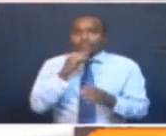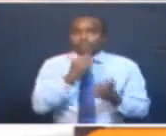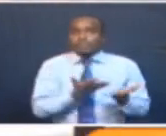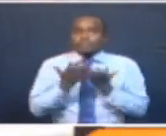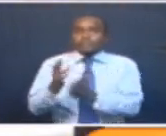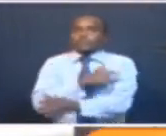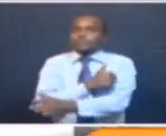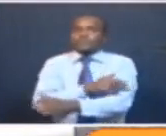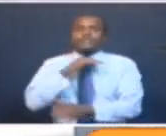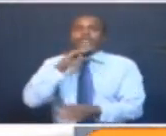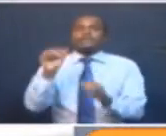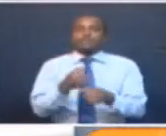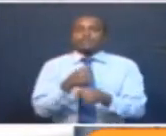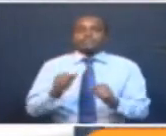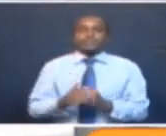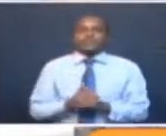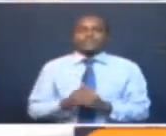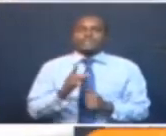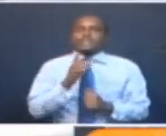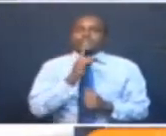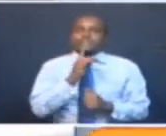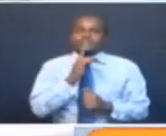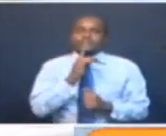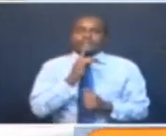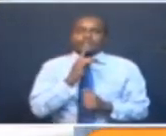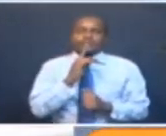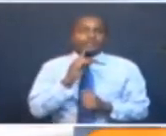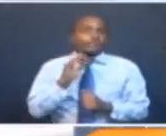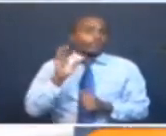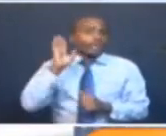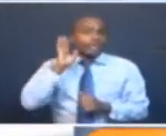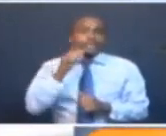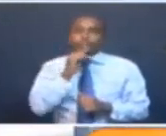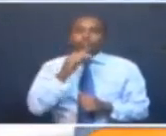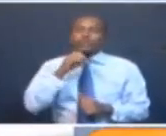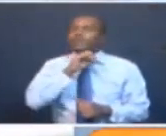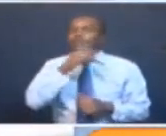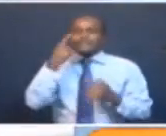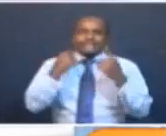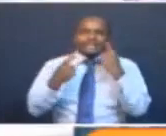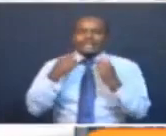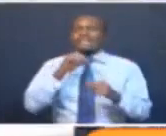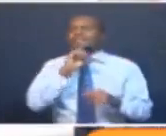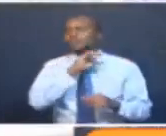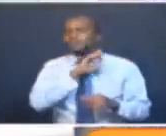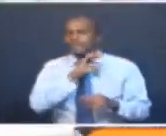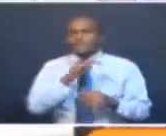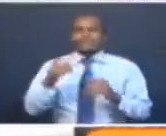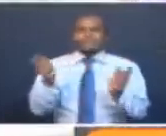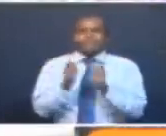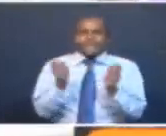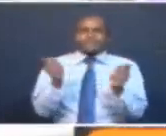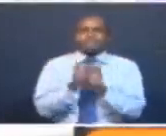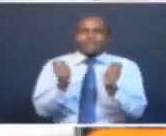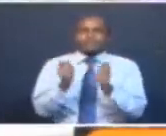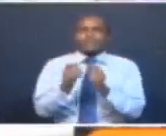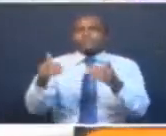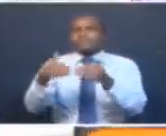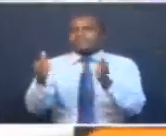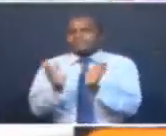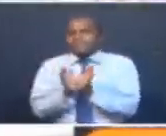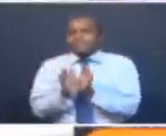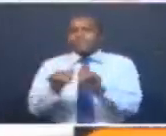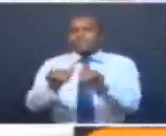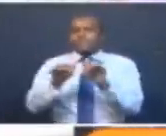hangekufa. Majirani wanadai kwamba wamekuwa wakimsikia kijana mwenda zake akilia kila mara kwa maumivu, familia yake ikiendelea